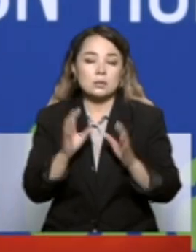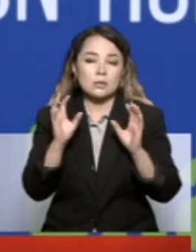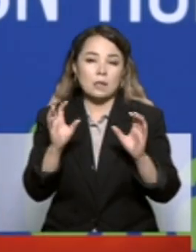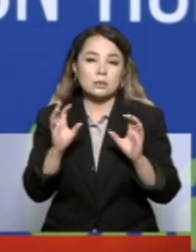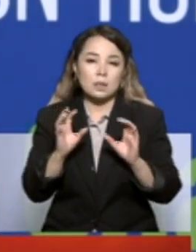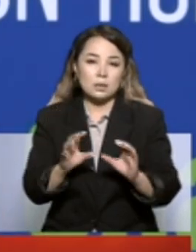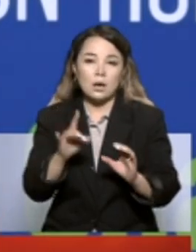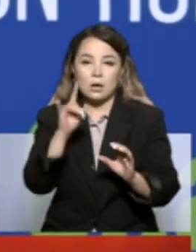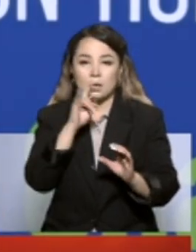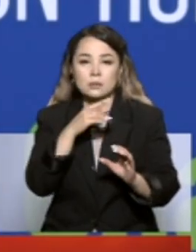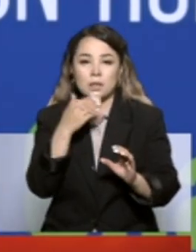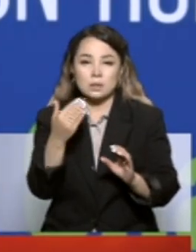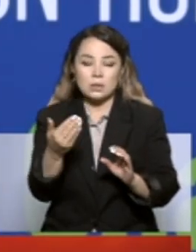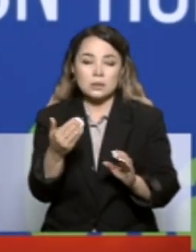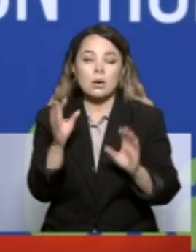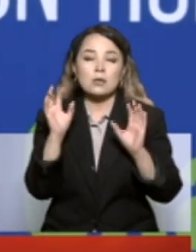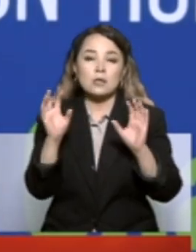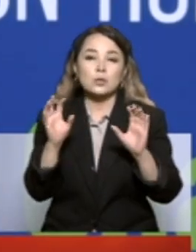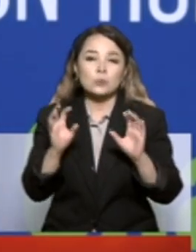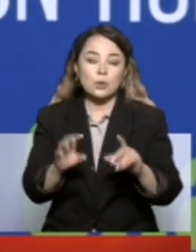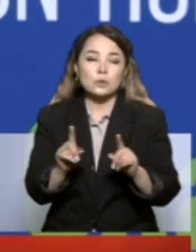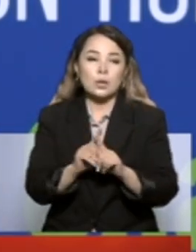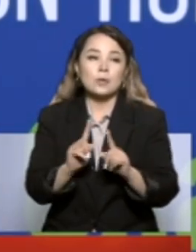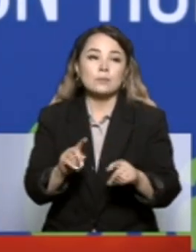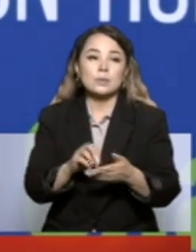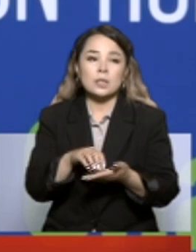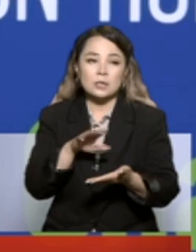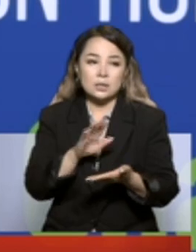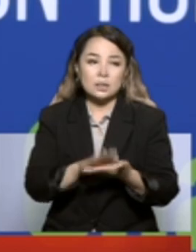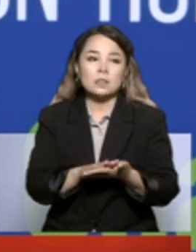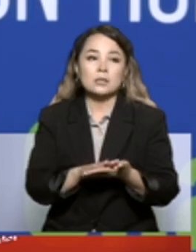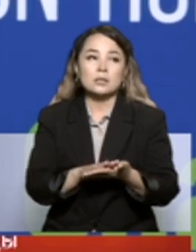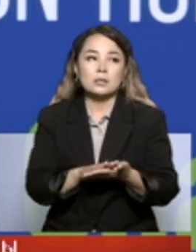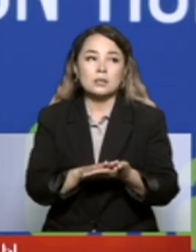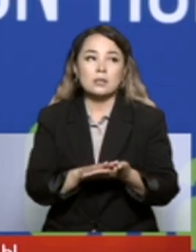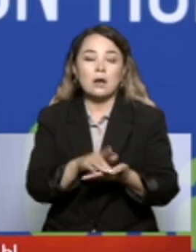заңдарда Қазақстанда конституцияда белгіленген